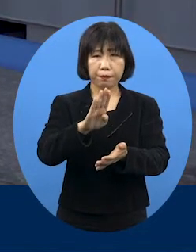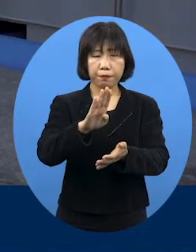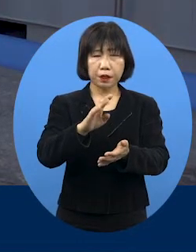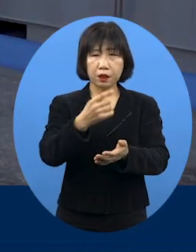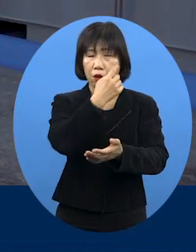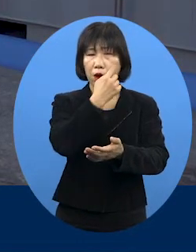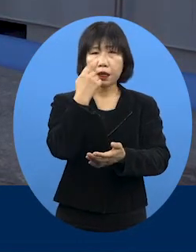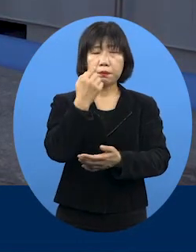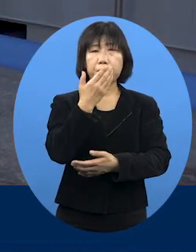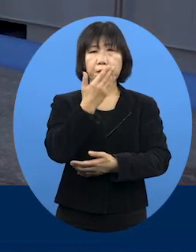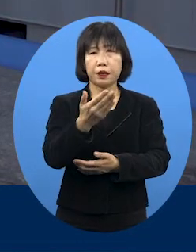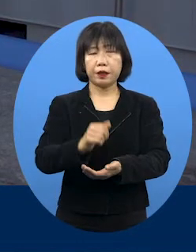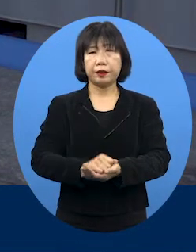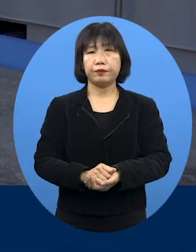확인할 수 있습니다